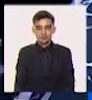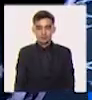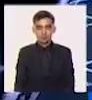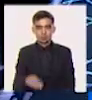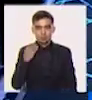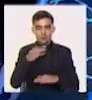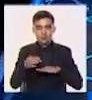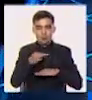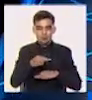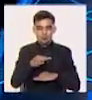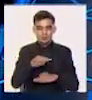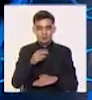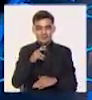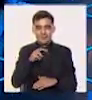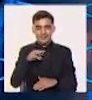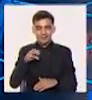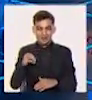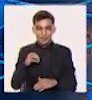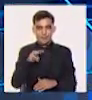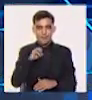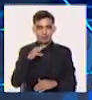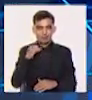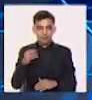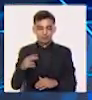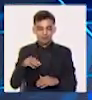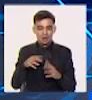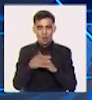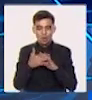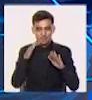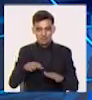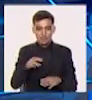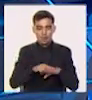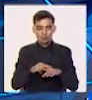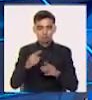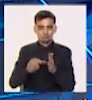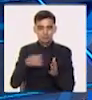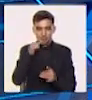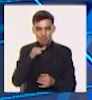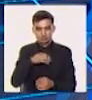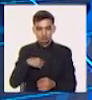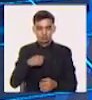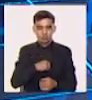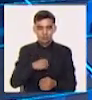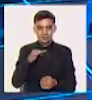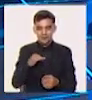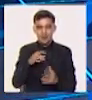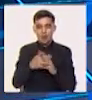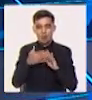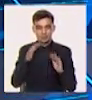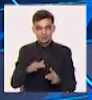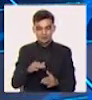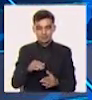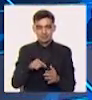Түркістан облысы Келте Машат ауылының халқы керек кезде жедел жәрдеммен полиция шақырталмай әлек бізде башулы. Өйткені ауылда